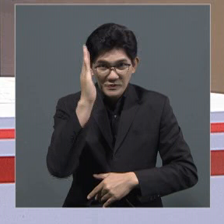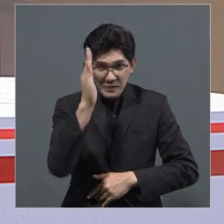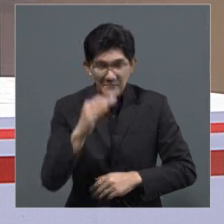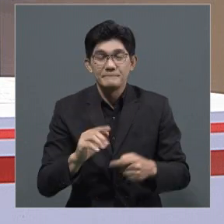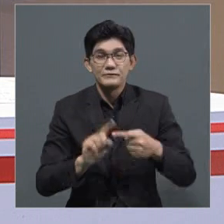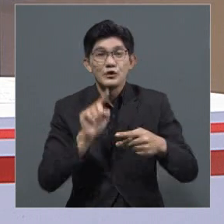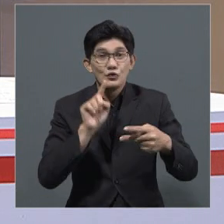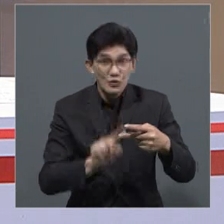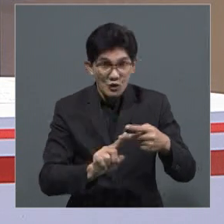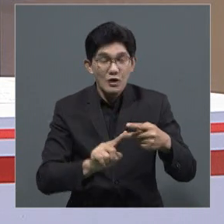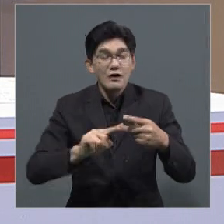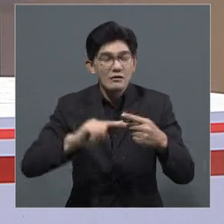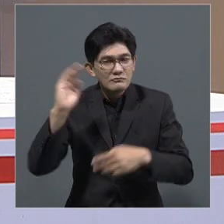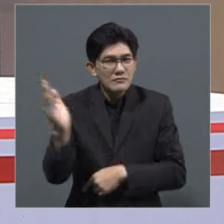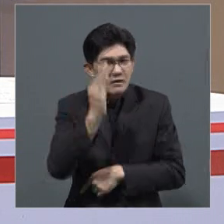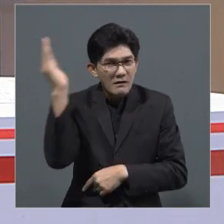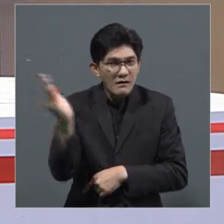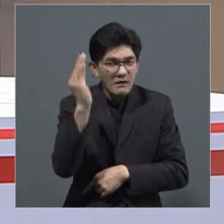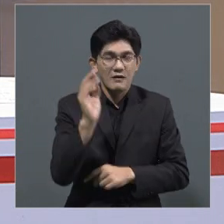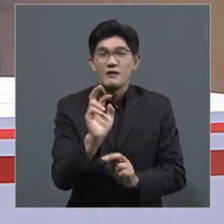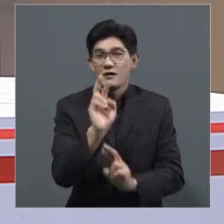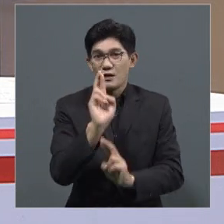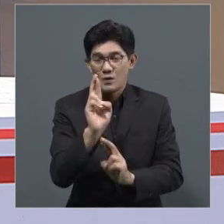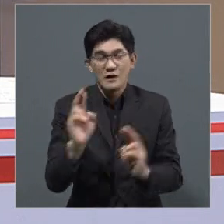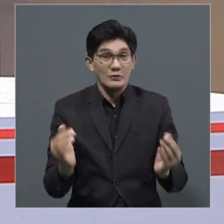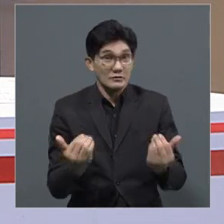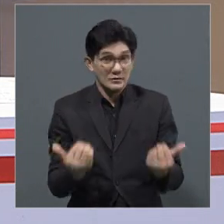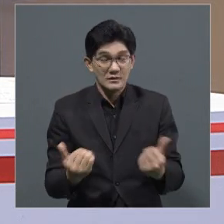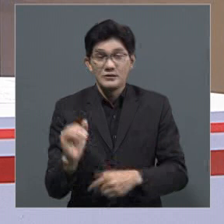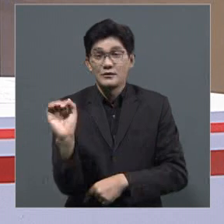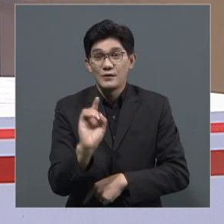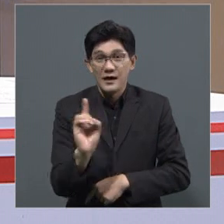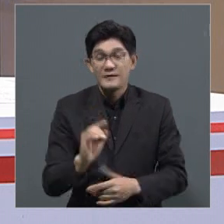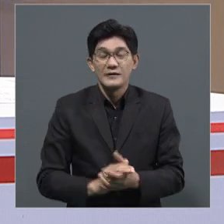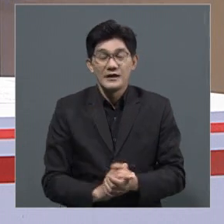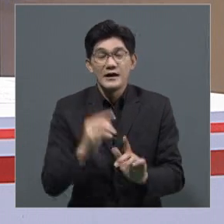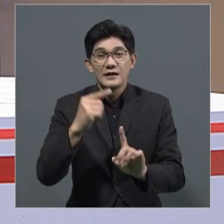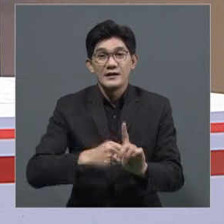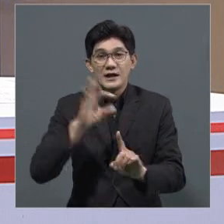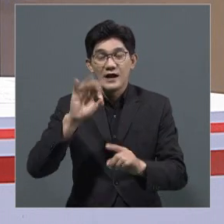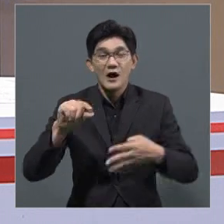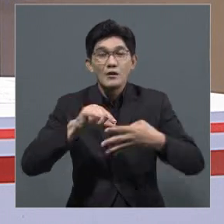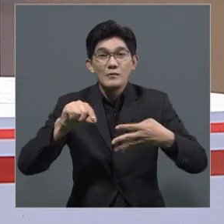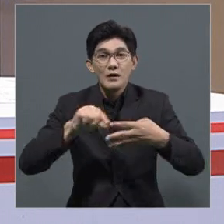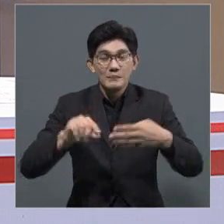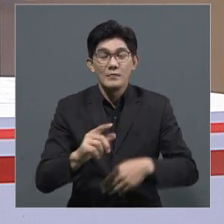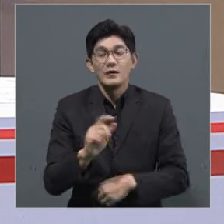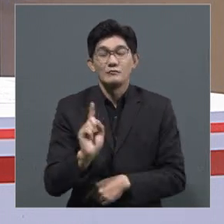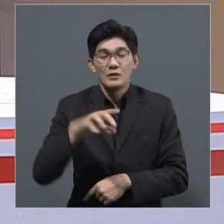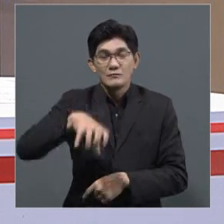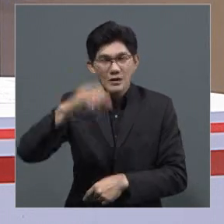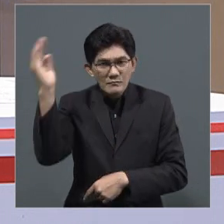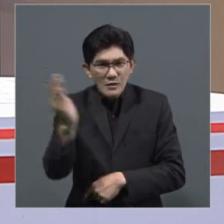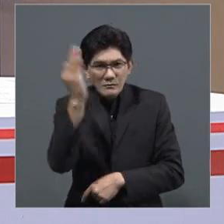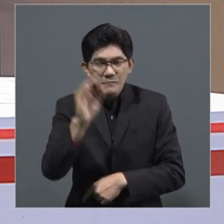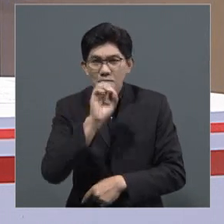เรื่องของสภาพอากาศอันนี้ต้องระมัดระวังนะครับเรื่องของสภาพอากาศช่วงนี้นะเพราะว่าช่วงต้นเดือนกันยายนเเนี่ยยทางอุตุนิยมวิทยาบอก